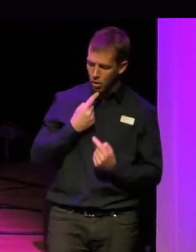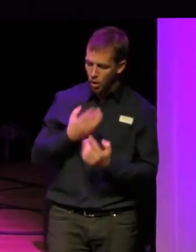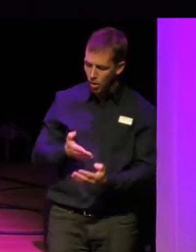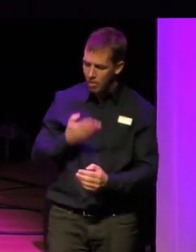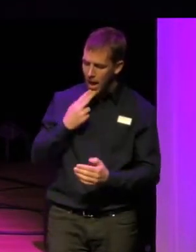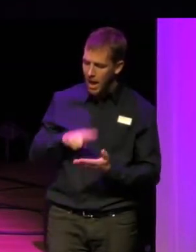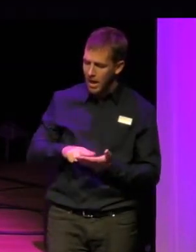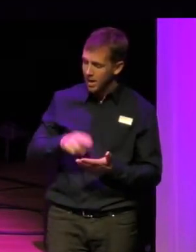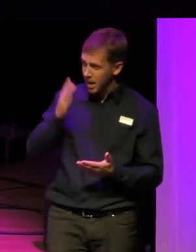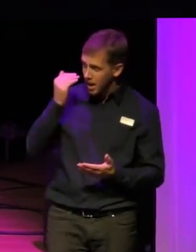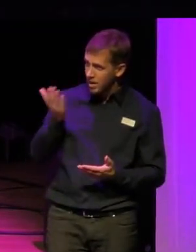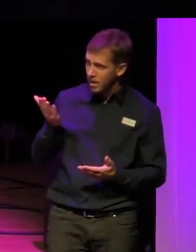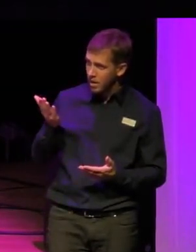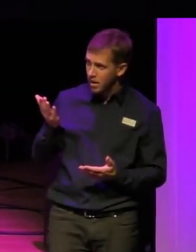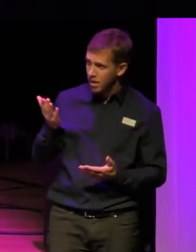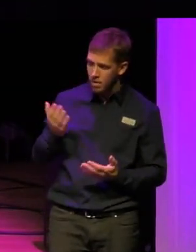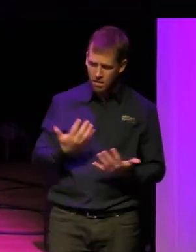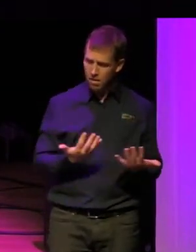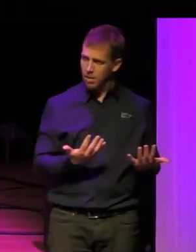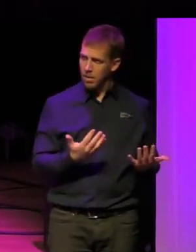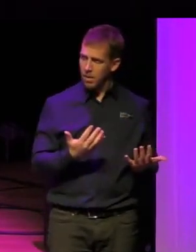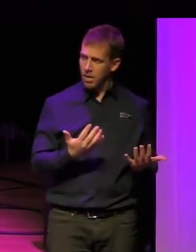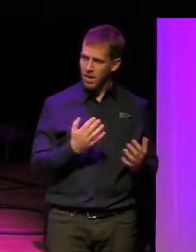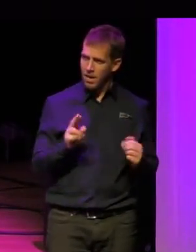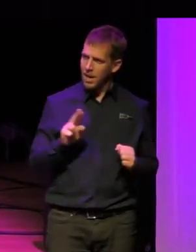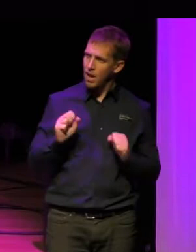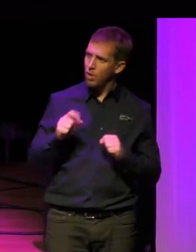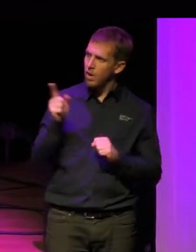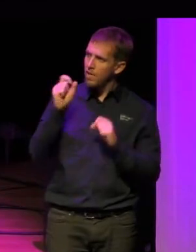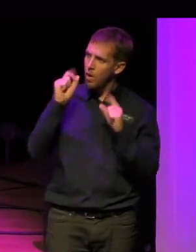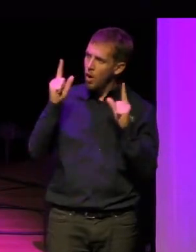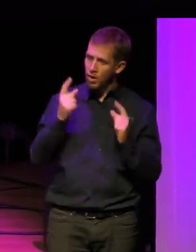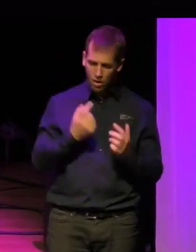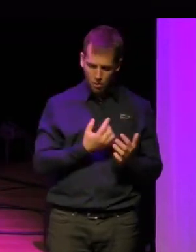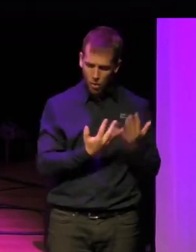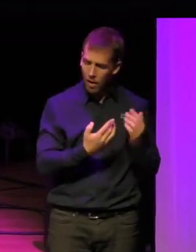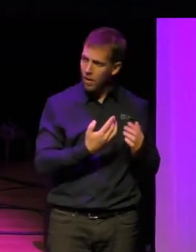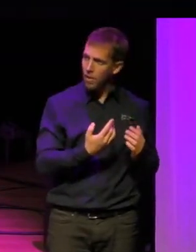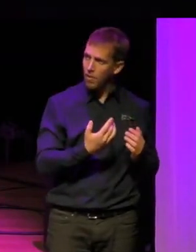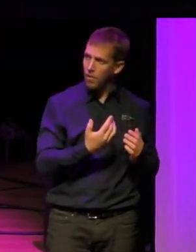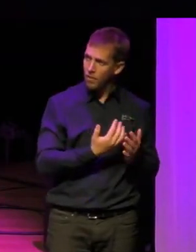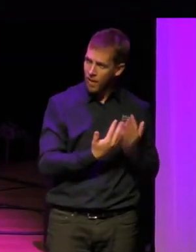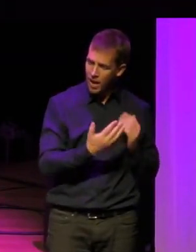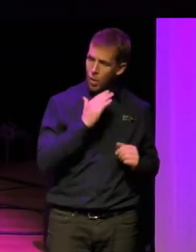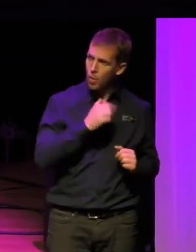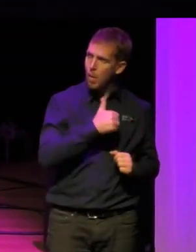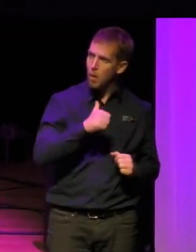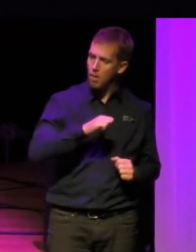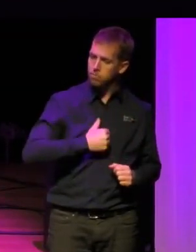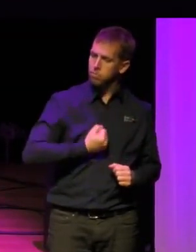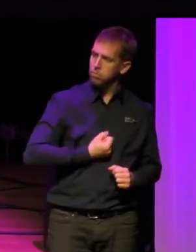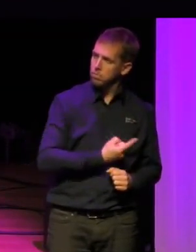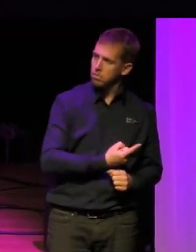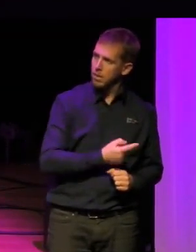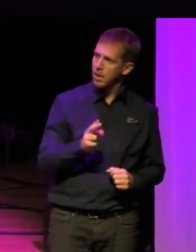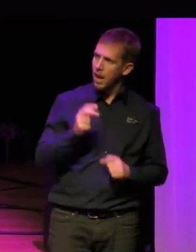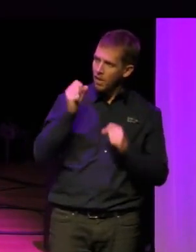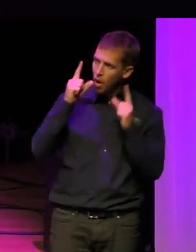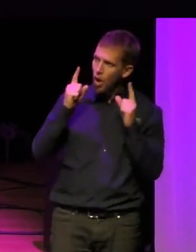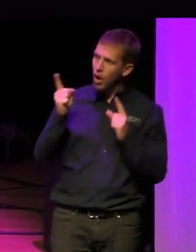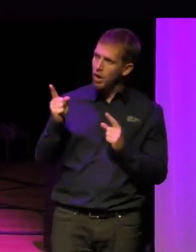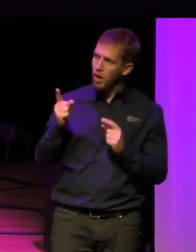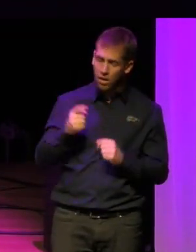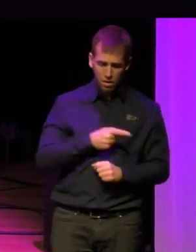Hur många ungdomar ska behöva ta sina liv innan ni vaknar? Och hur känns det att de dog